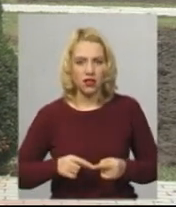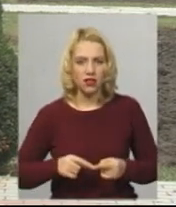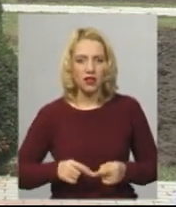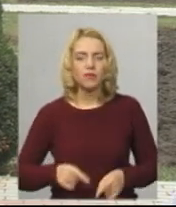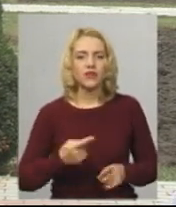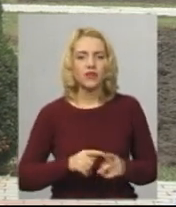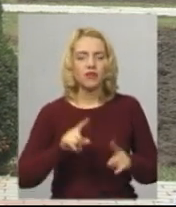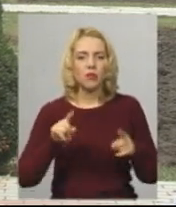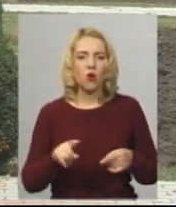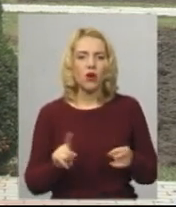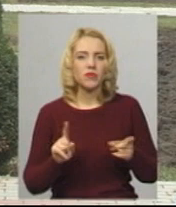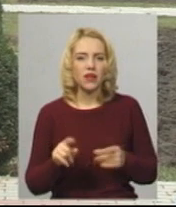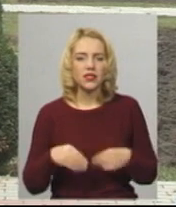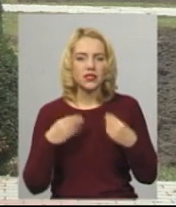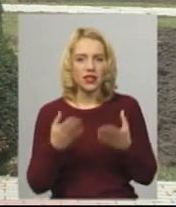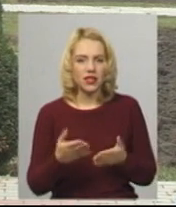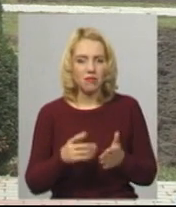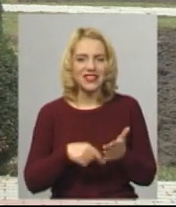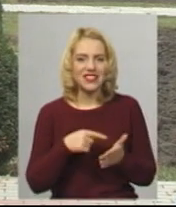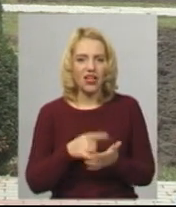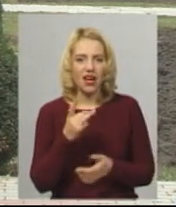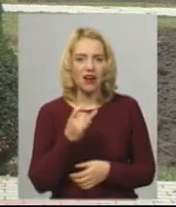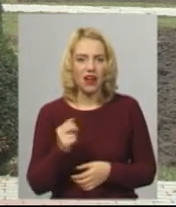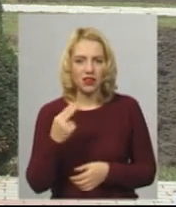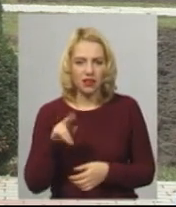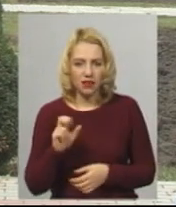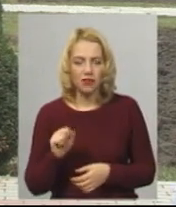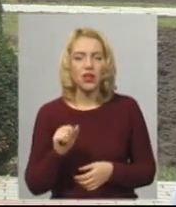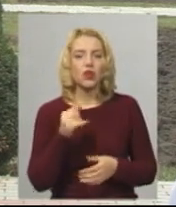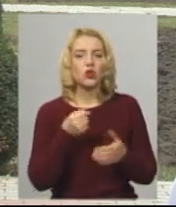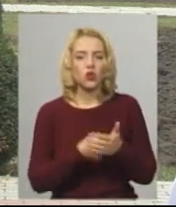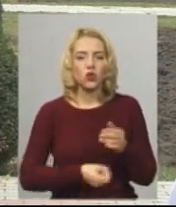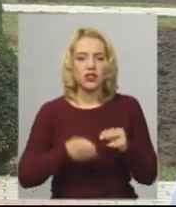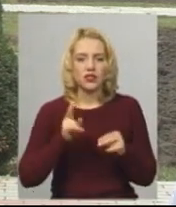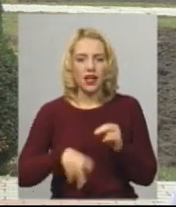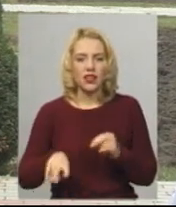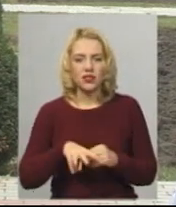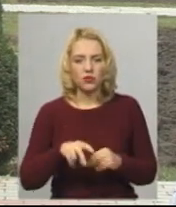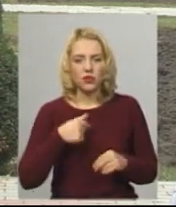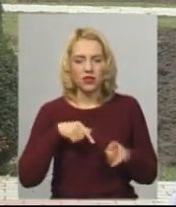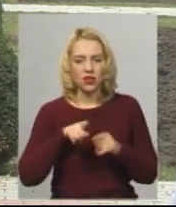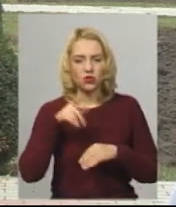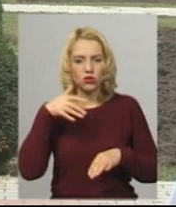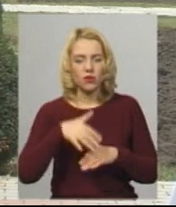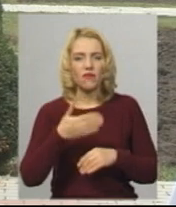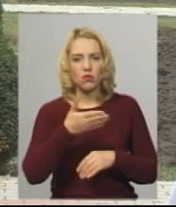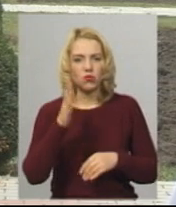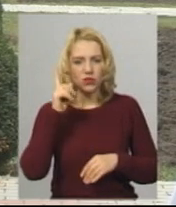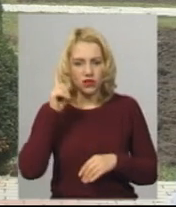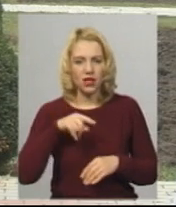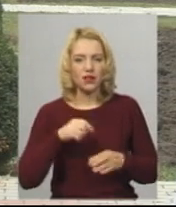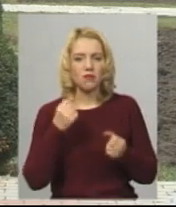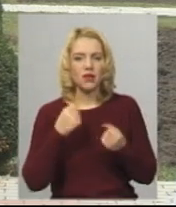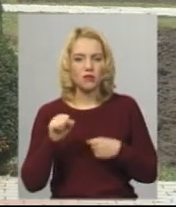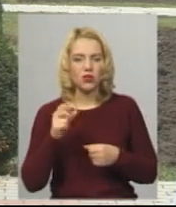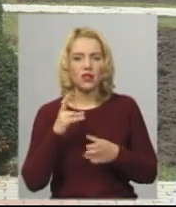тим вимогам, які ставить міська рада. До кінця листопада, я так розумію, що вони вже будуть знати переможців.